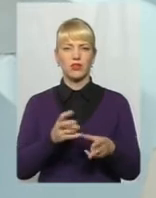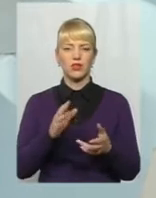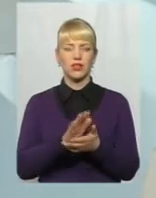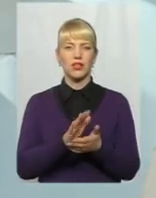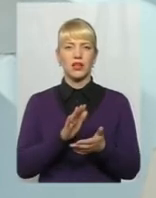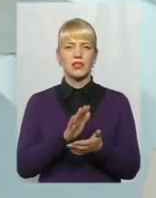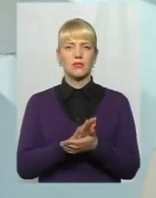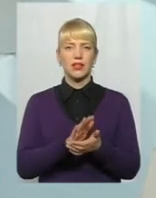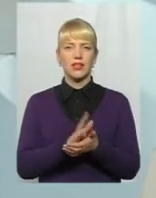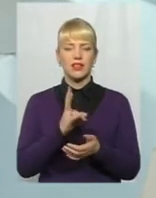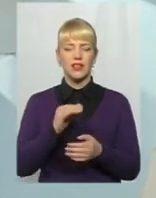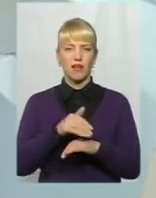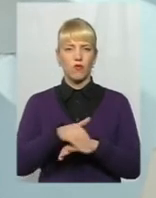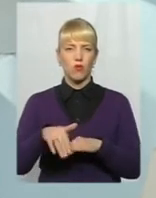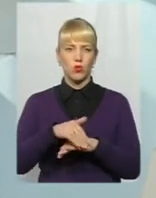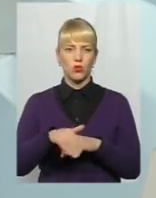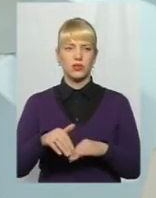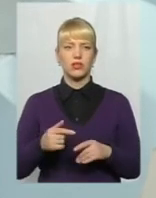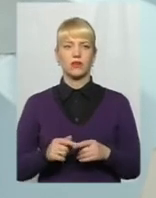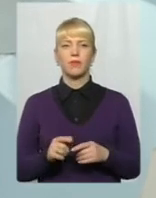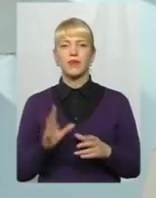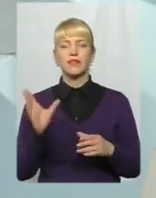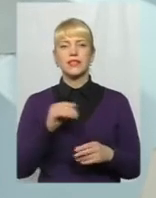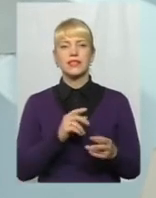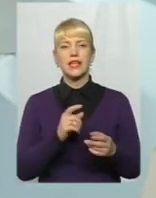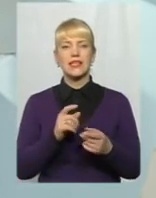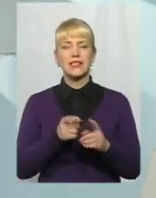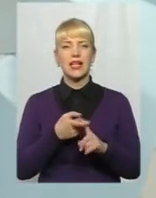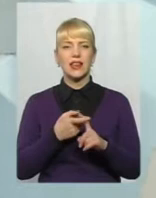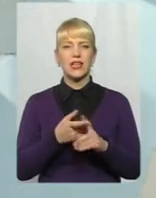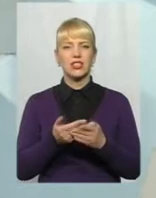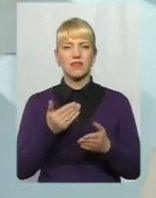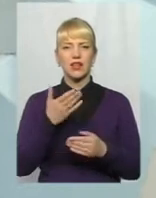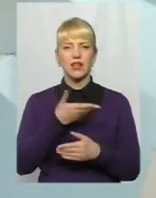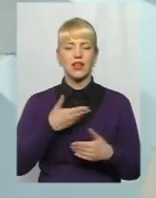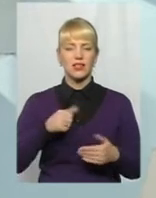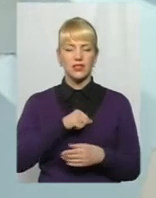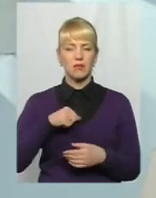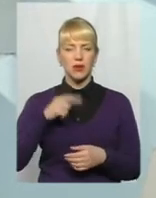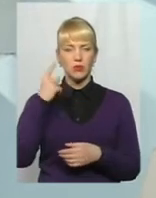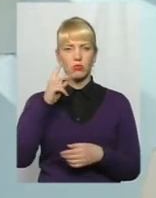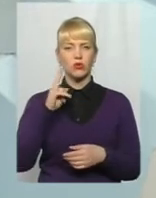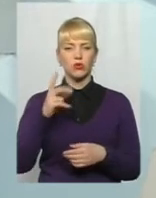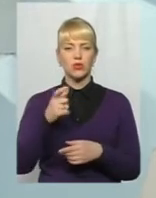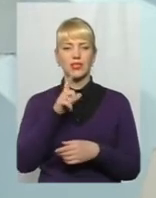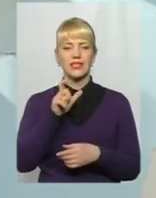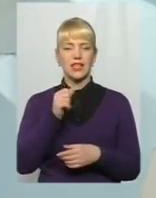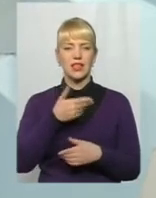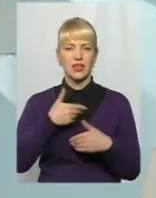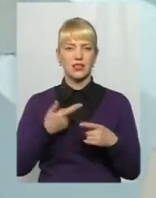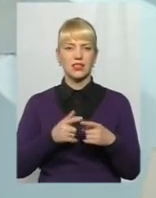де попало. Як сказав Олег Вікторович, звичайно, все залежить від нас самих. Ми чомусь думаємо, що за нас хтось це може зробити.